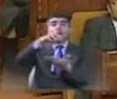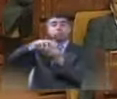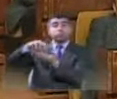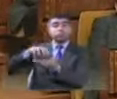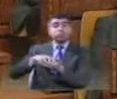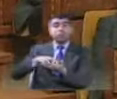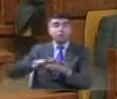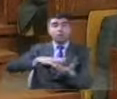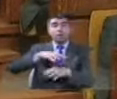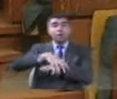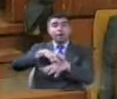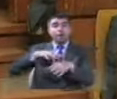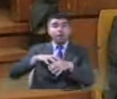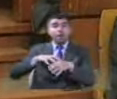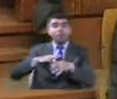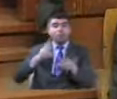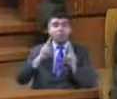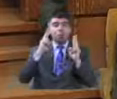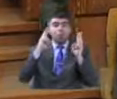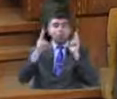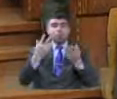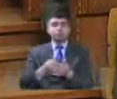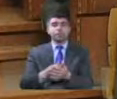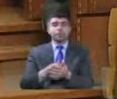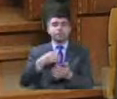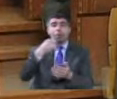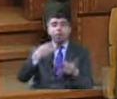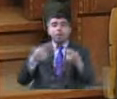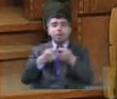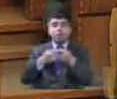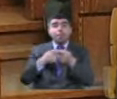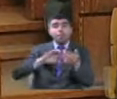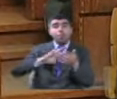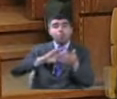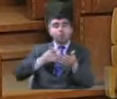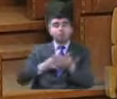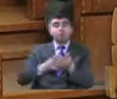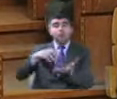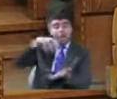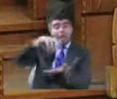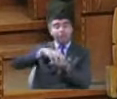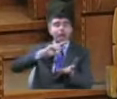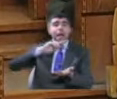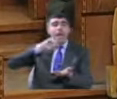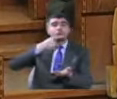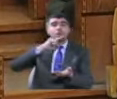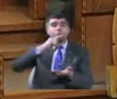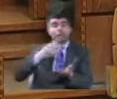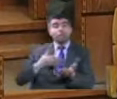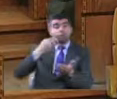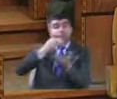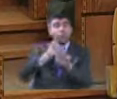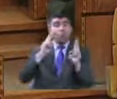السيارة. أخص بالذكر جهة درعا تافيلالت وعاصمتها الرشيدية، يعني طريق